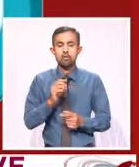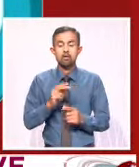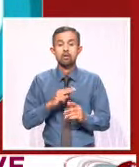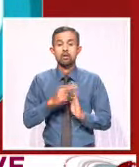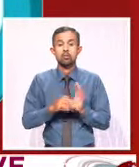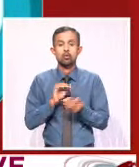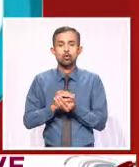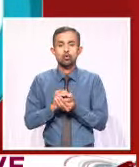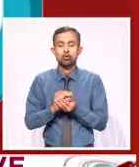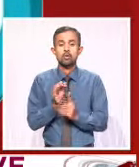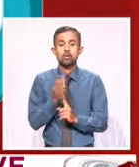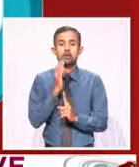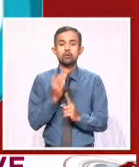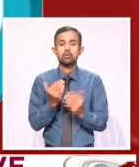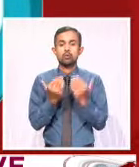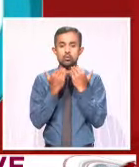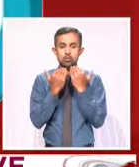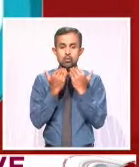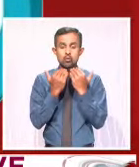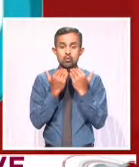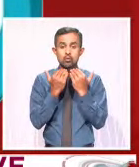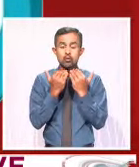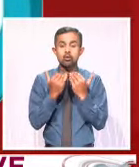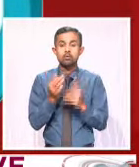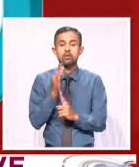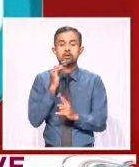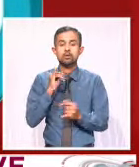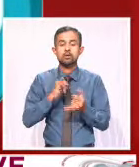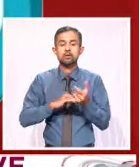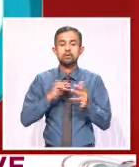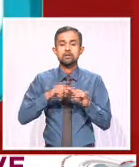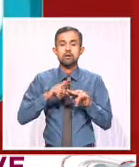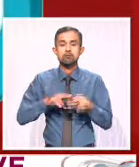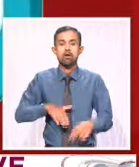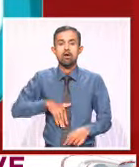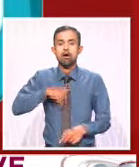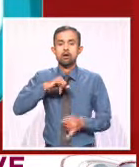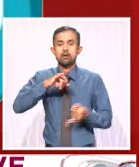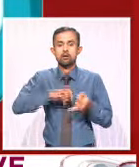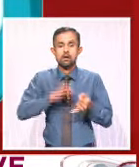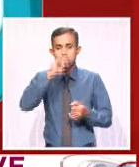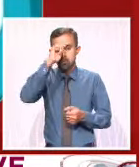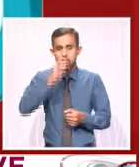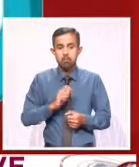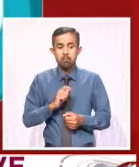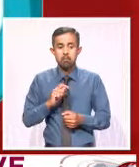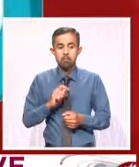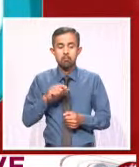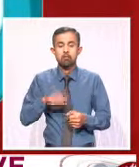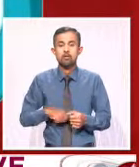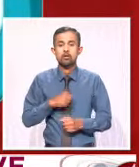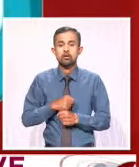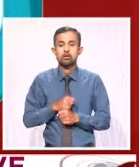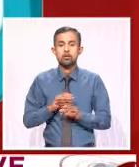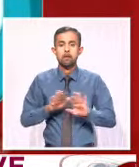ජාතික ආරක්ෂාව පිළිබඳ ජනාධිපති ජ්‍යෙෂ්ඨ උපදේශක සහ ජනාධිපති කාර්යමණ්ඩල ප්‍රධානි සාගල් රත්නායක යන මහතුරුන් හා රාජ්‍ය පරිපාලන අංශයේ